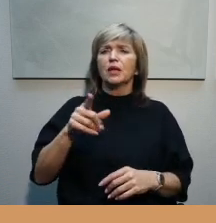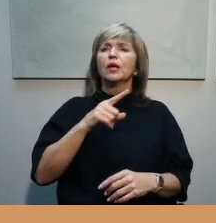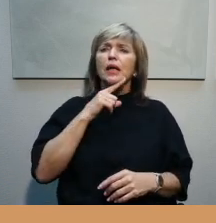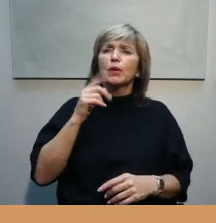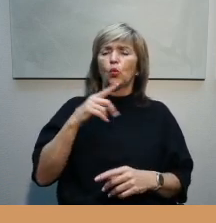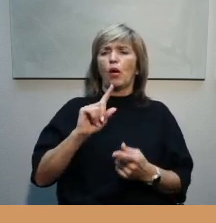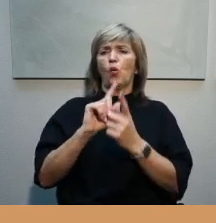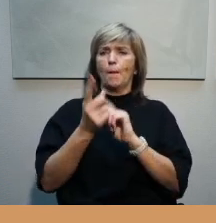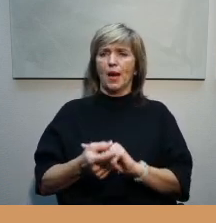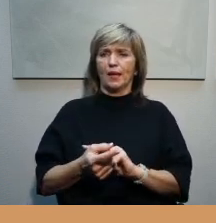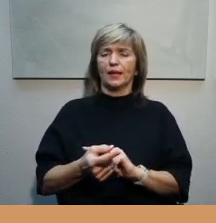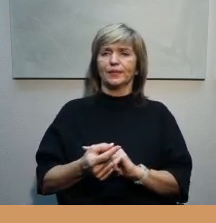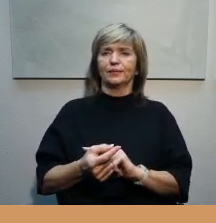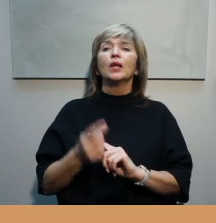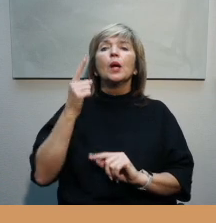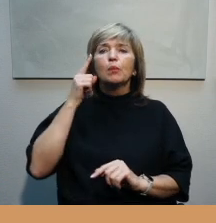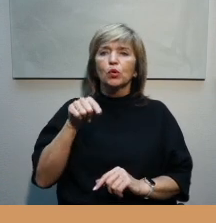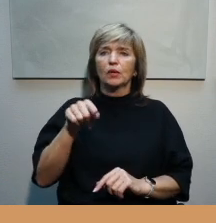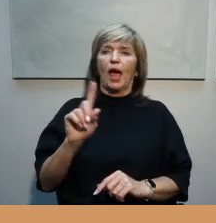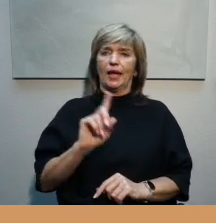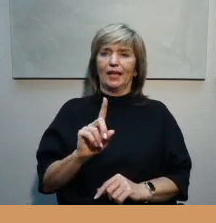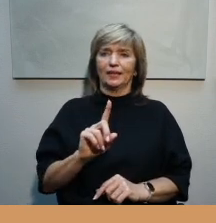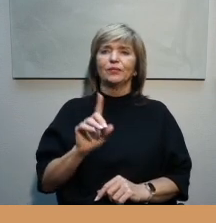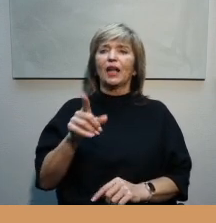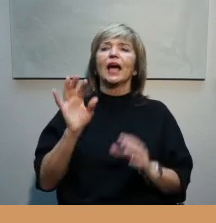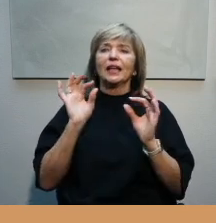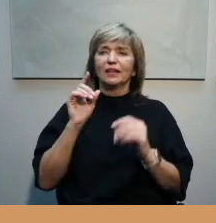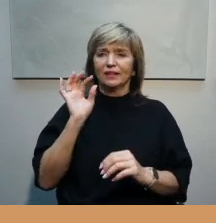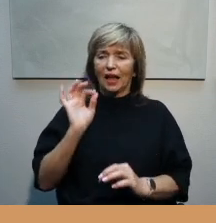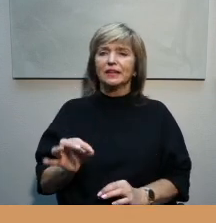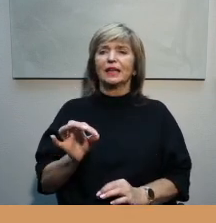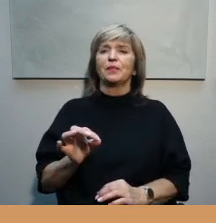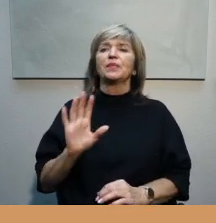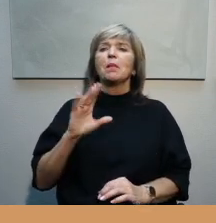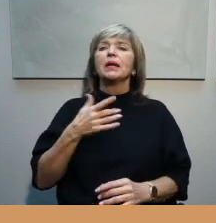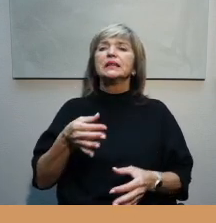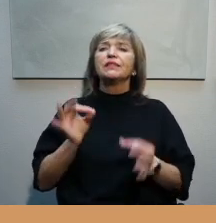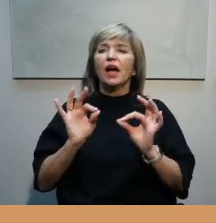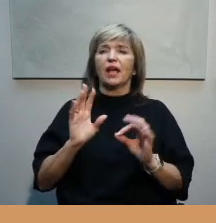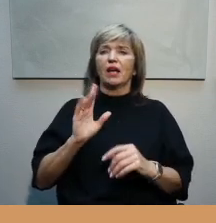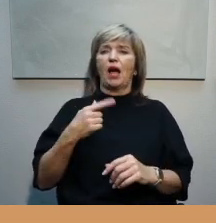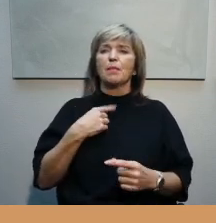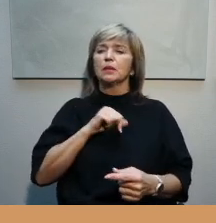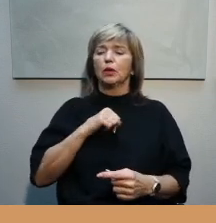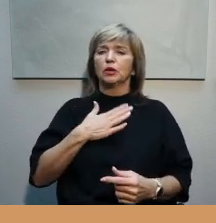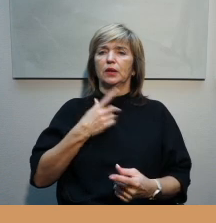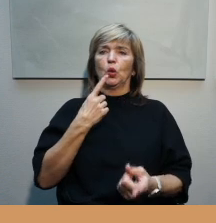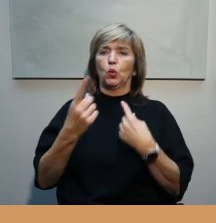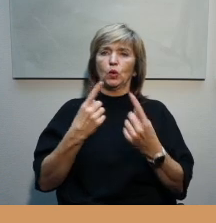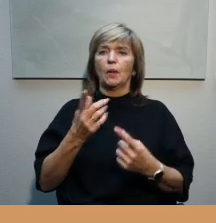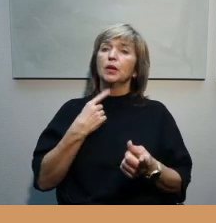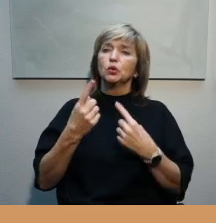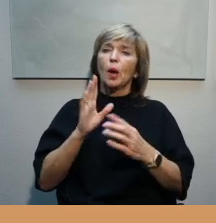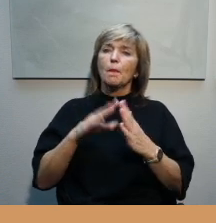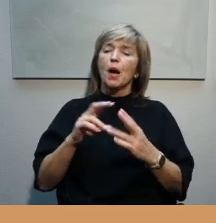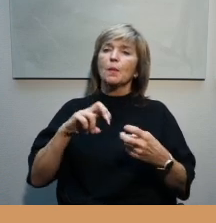kaut ko mainīt. Protams, tā ir. Tā ir taisnība. Bet svarīgi, kā mēs ar sevi runājam, vai mēs